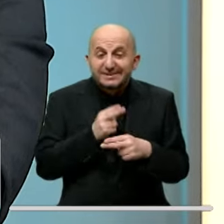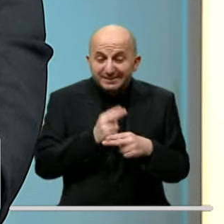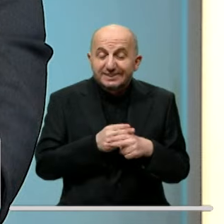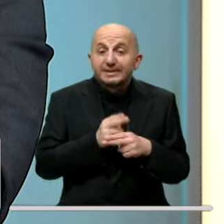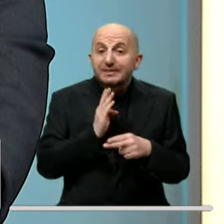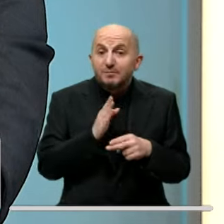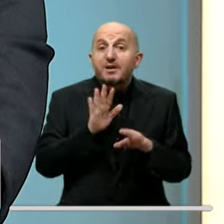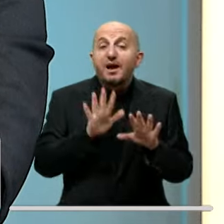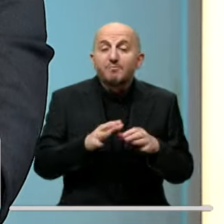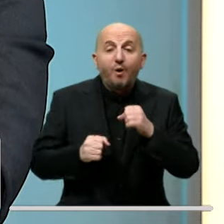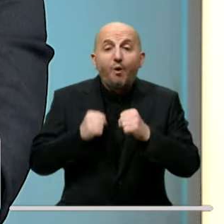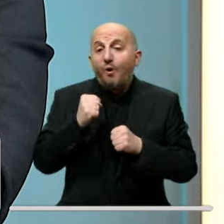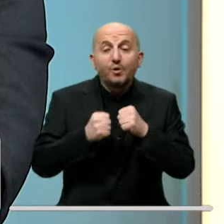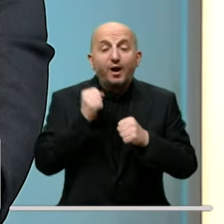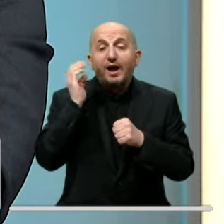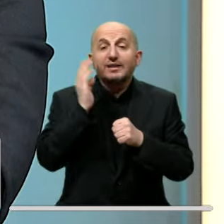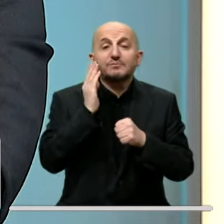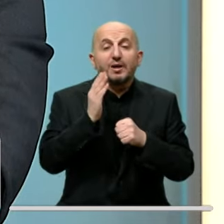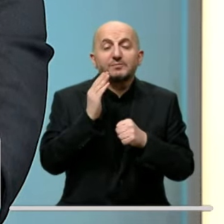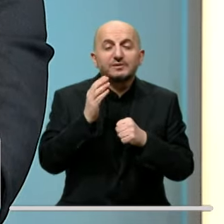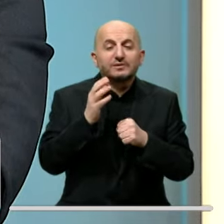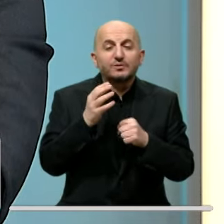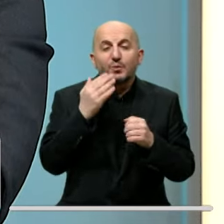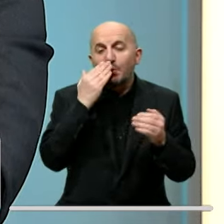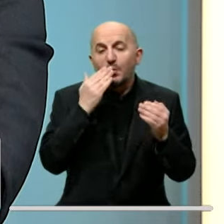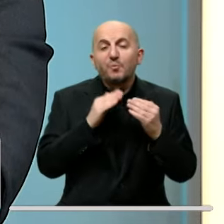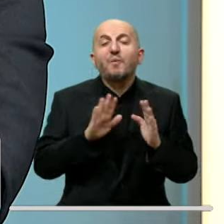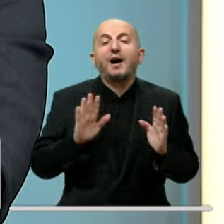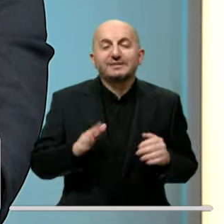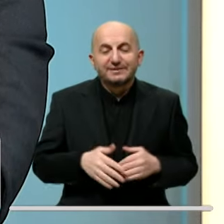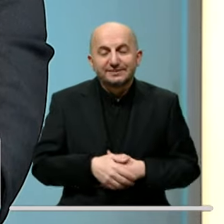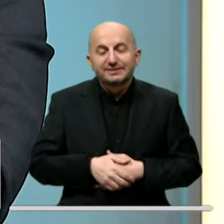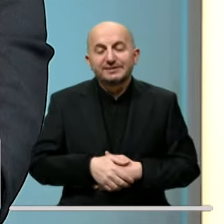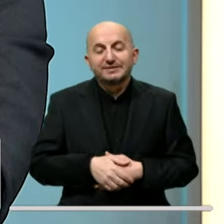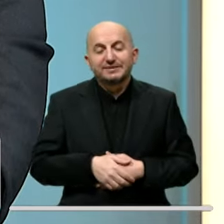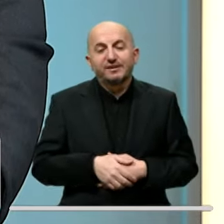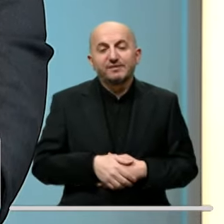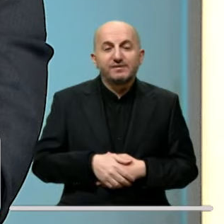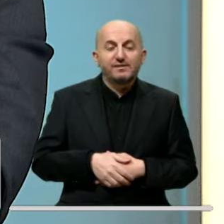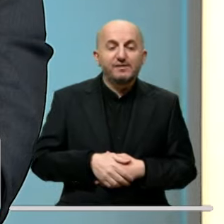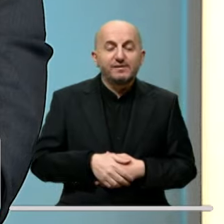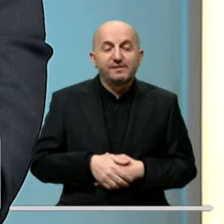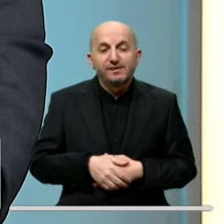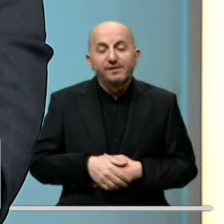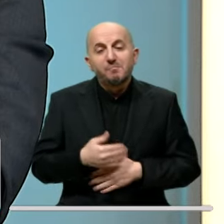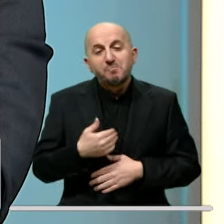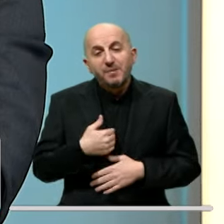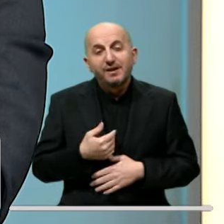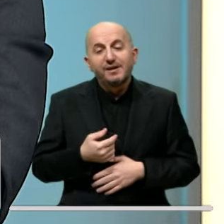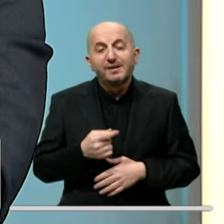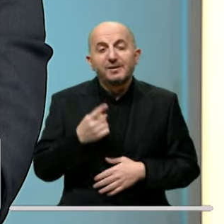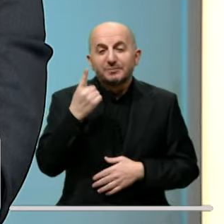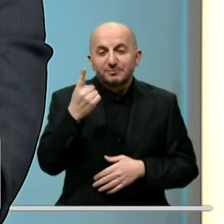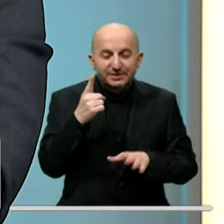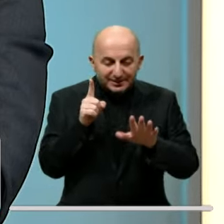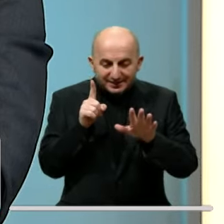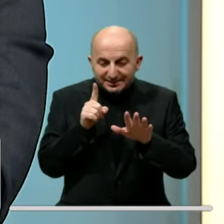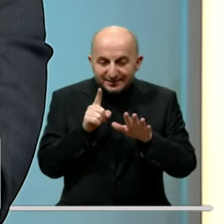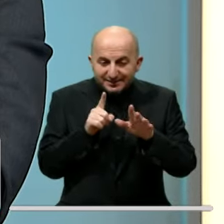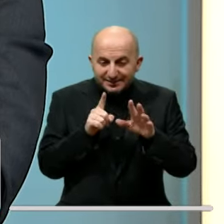ama koşarak gitmemiz vakara aykırıdır. Dolayısıyla hani ben bir rekatı yetişeyim